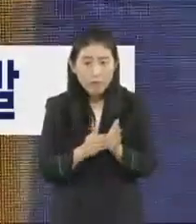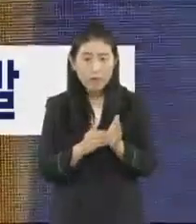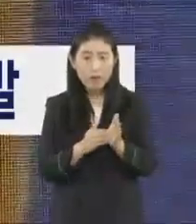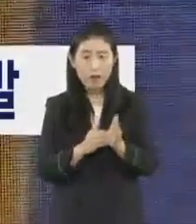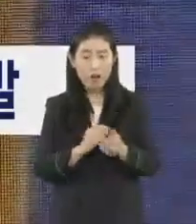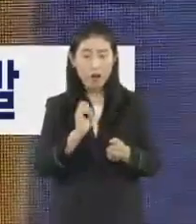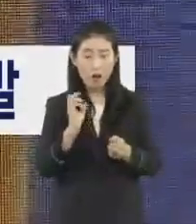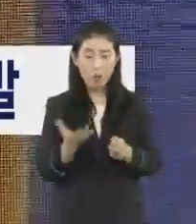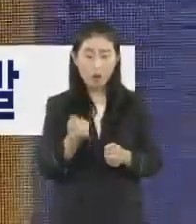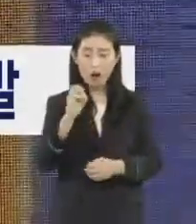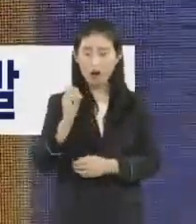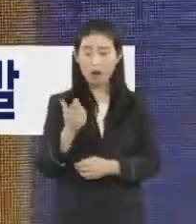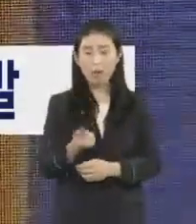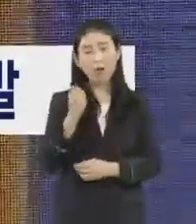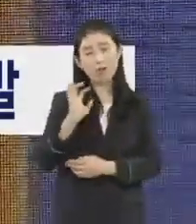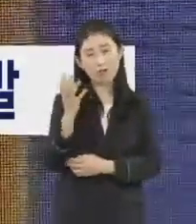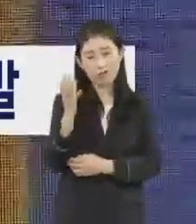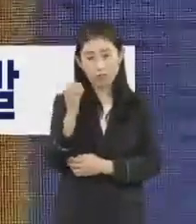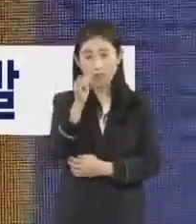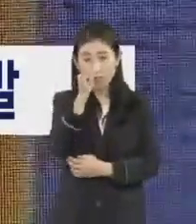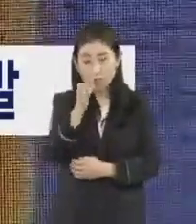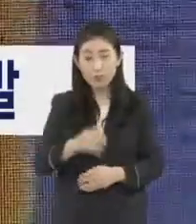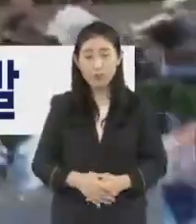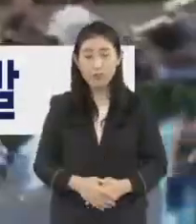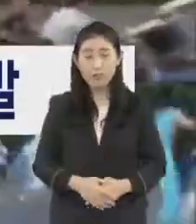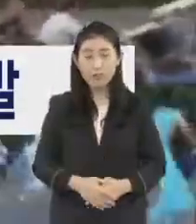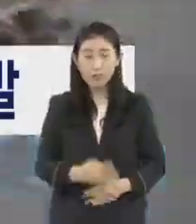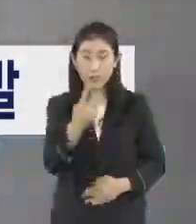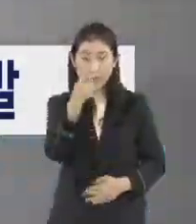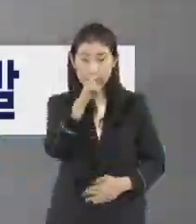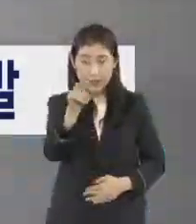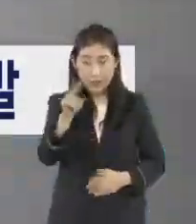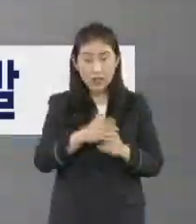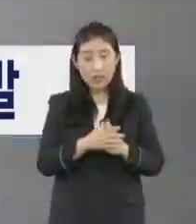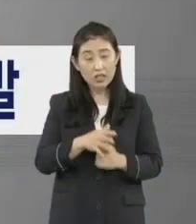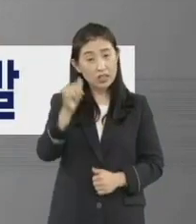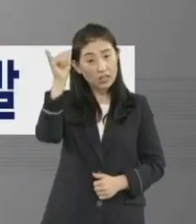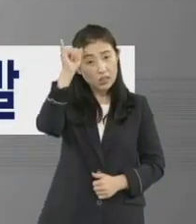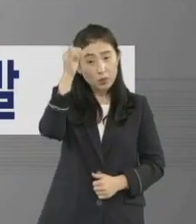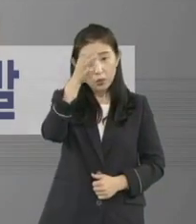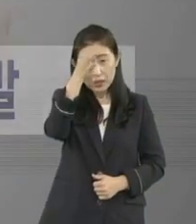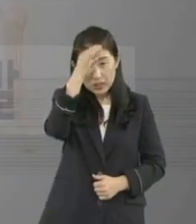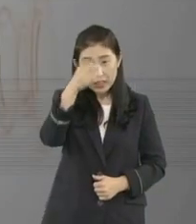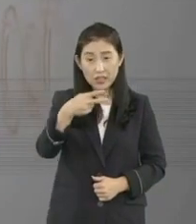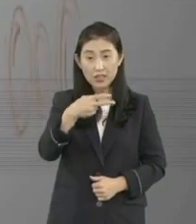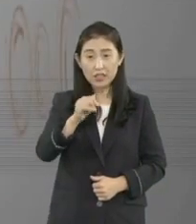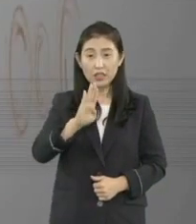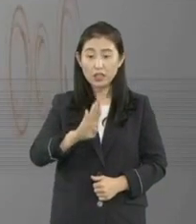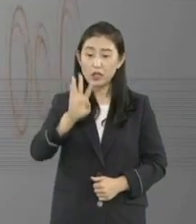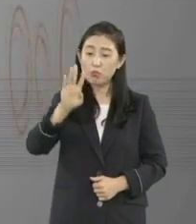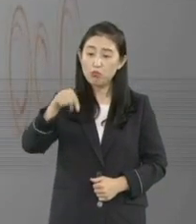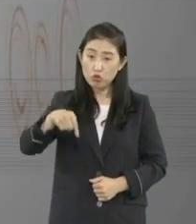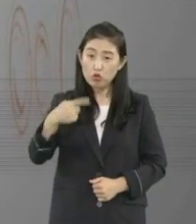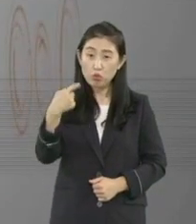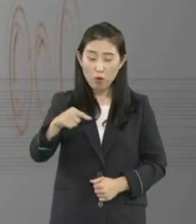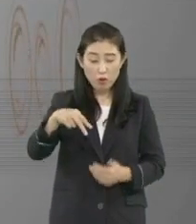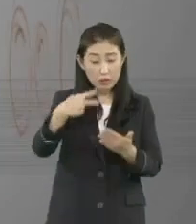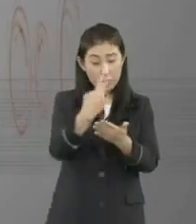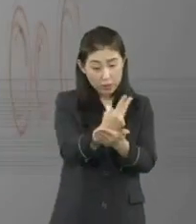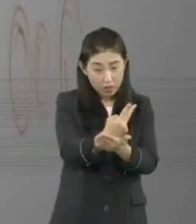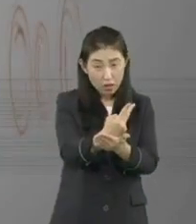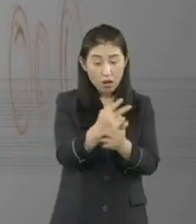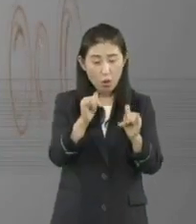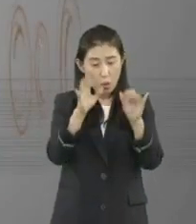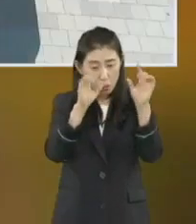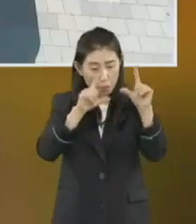곧바로 경보음을 내보냅니다. 시각 인공지능 딥뷰는 도심 지역에서 실신 등으로 쓰러진 사람을